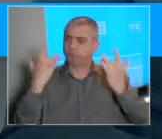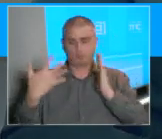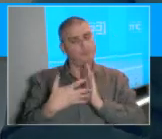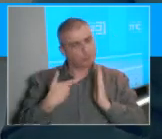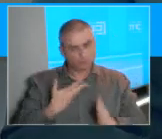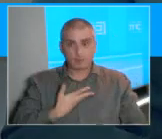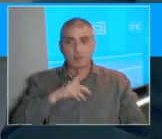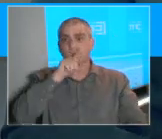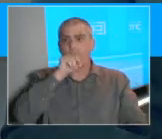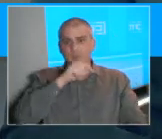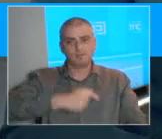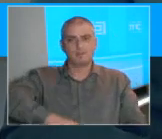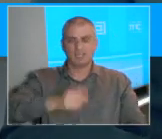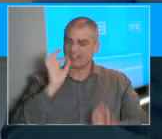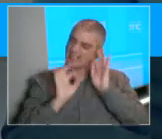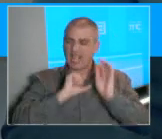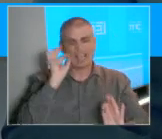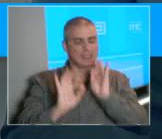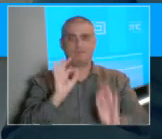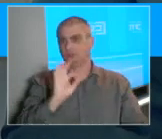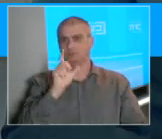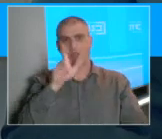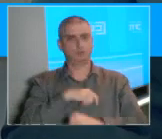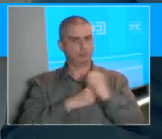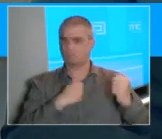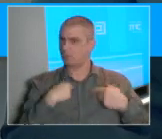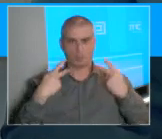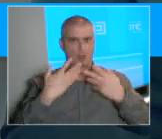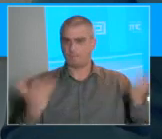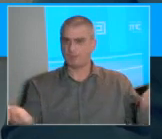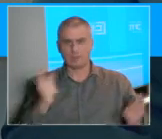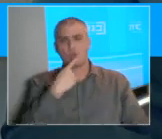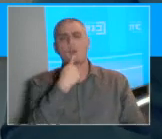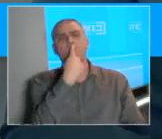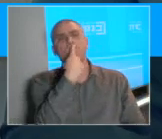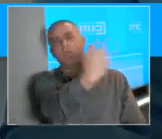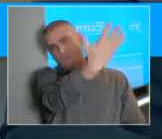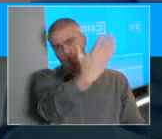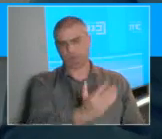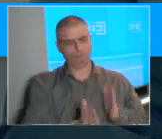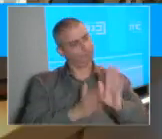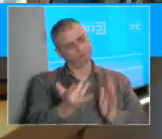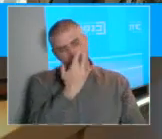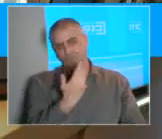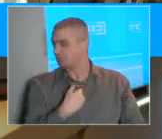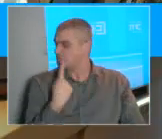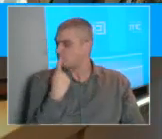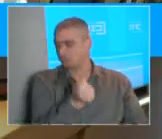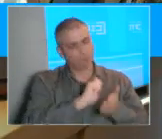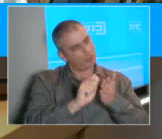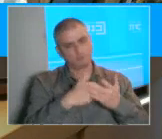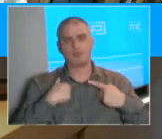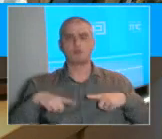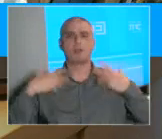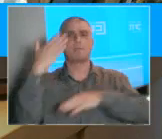שאני מקבל בטוויטר, הנבזיים ביותר מאנשי שמאל. אני גם לא מפחד מהם, הם יכולים להגיד מה שהם רוצים, לכתוב מה שהם רוצים. כולנו